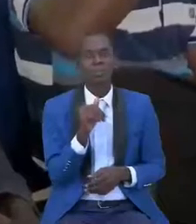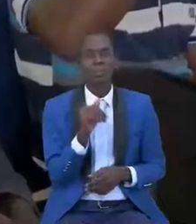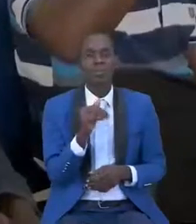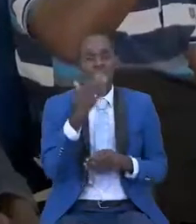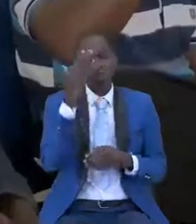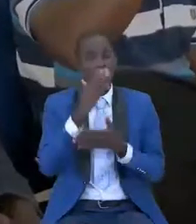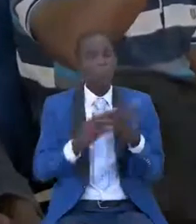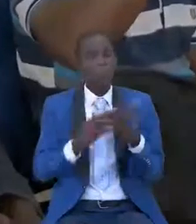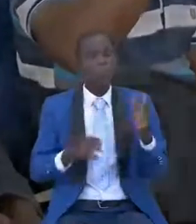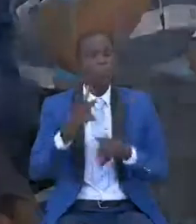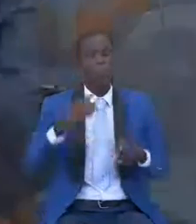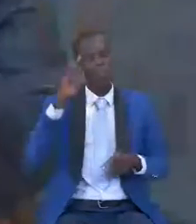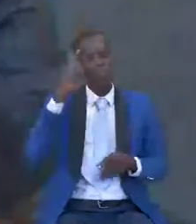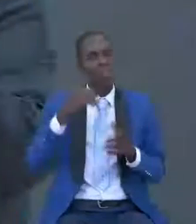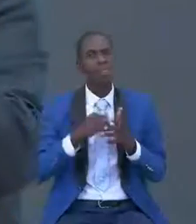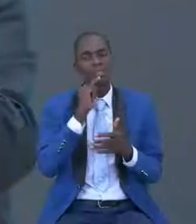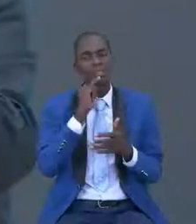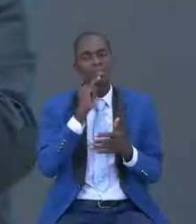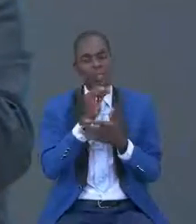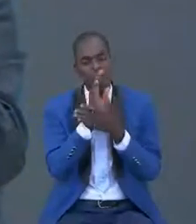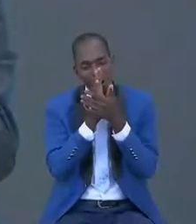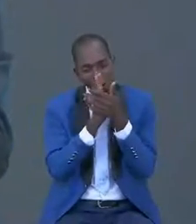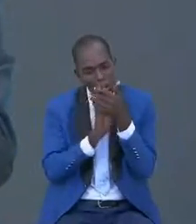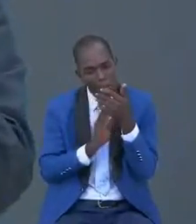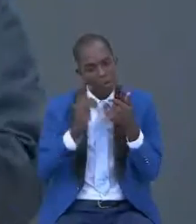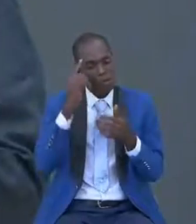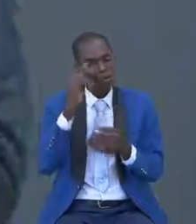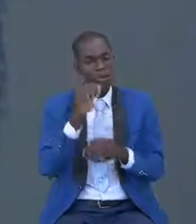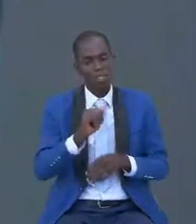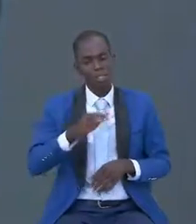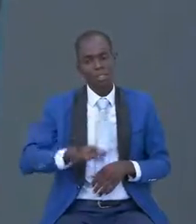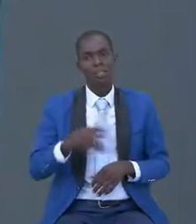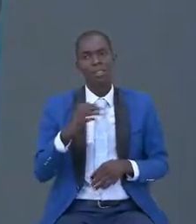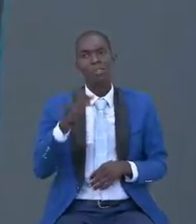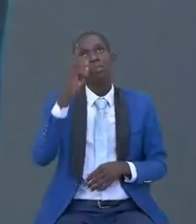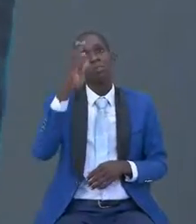Certains pensent que c'est l'humilité pour un enfant de Dieu. Oh,